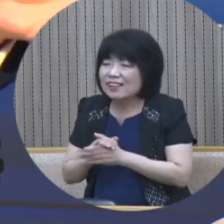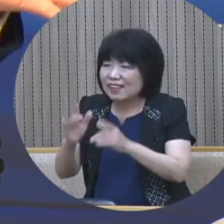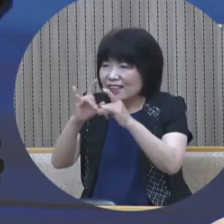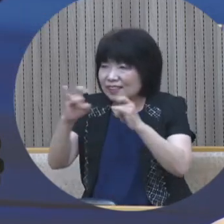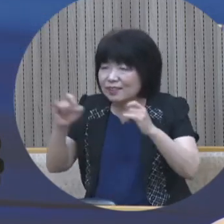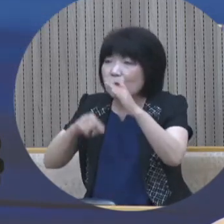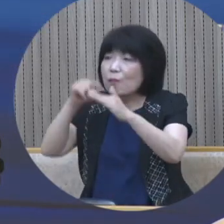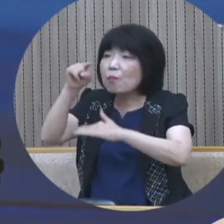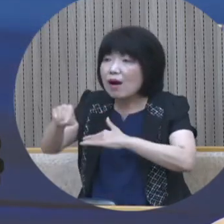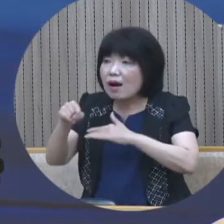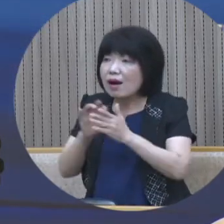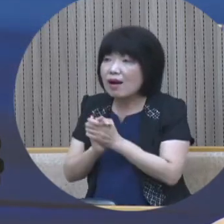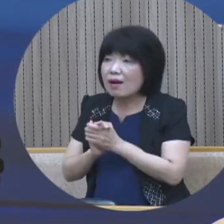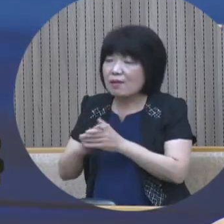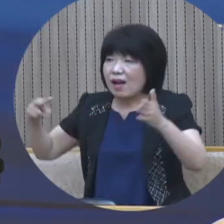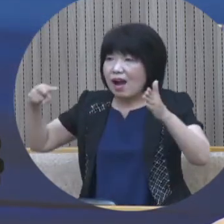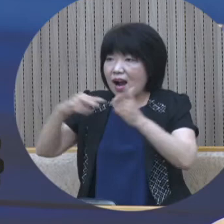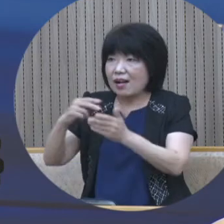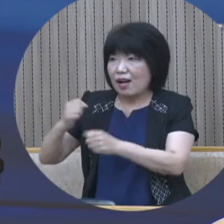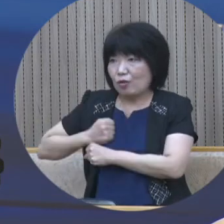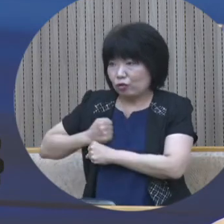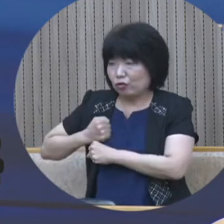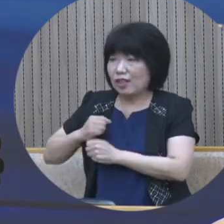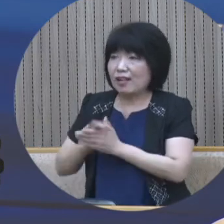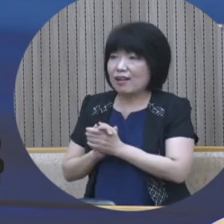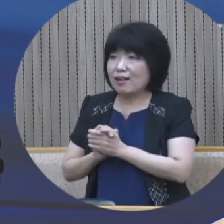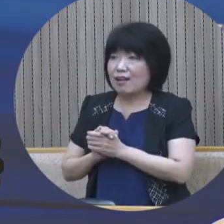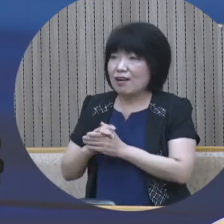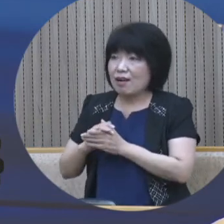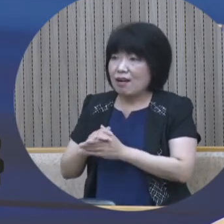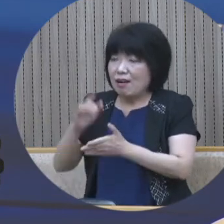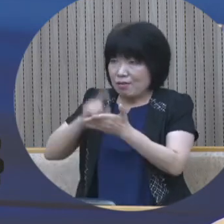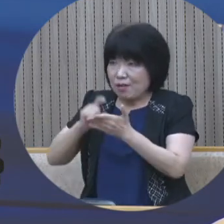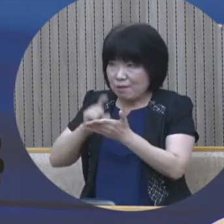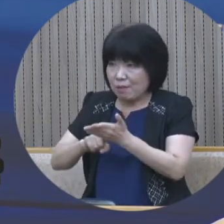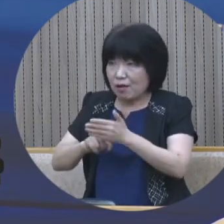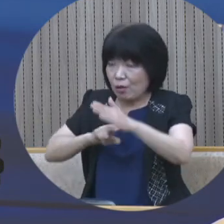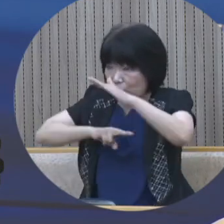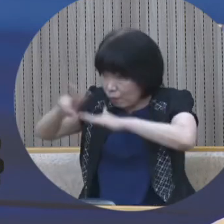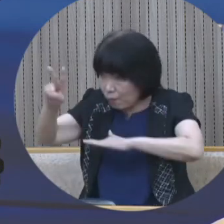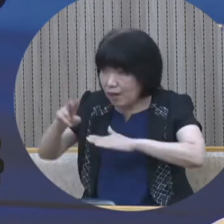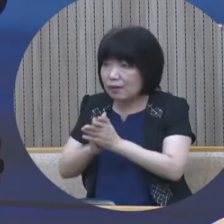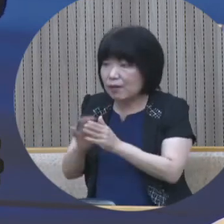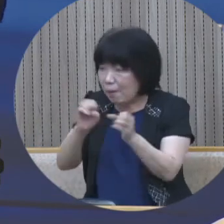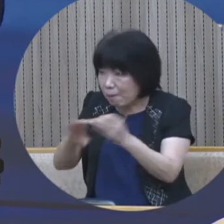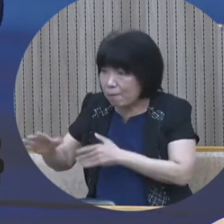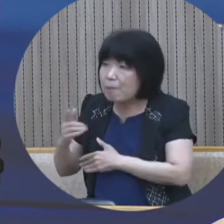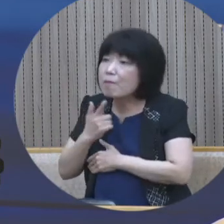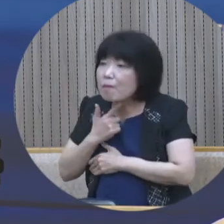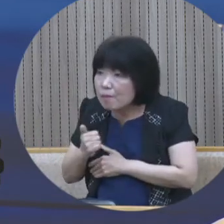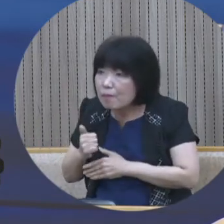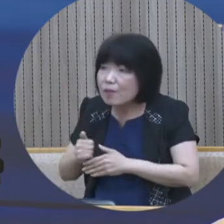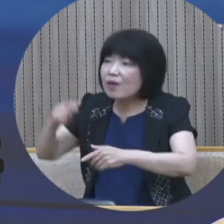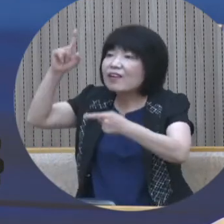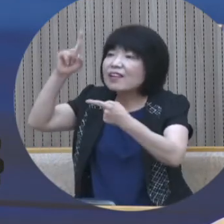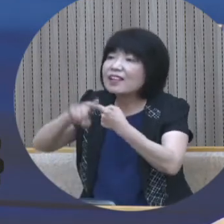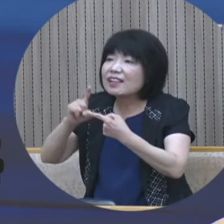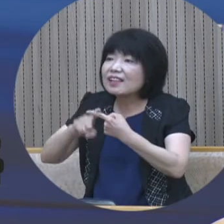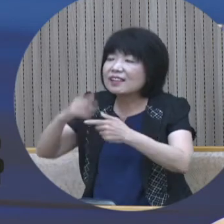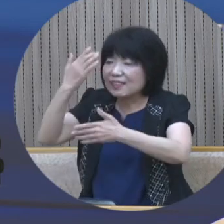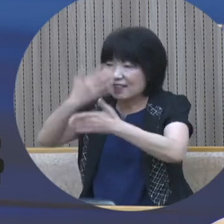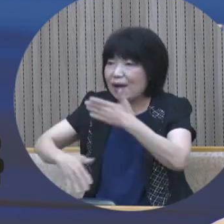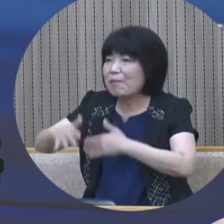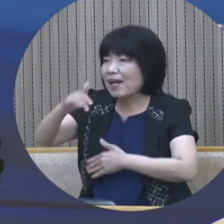밖에 나가서 아람 군대가 황급하게 도망하면서 버리고 갔던 그대로